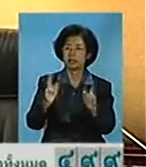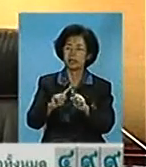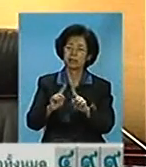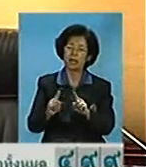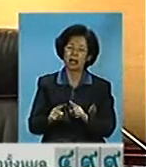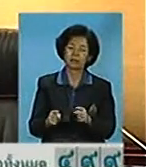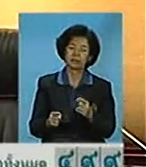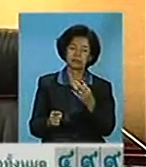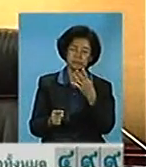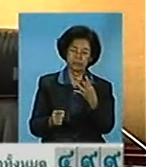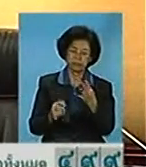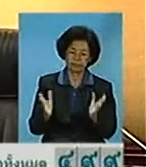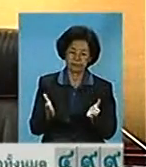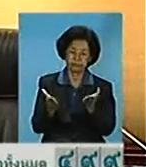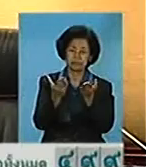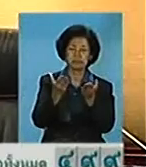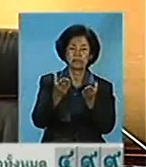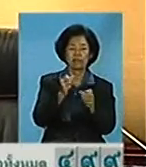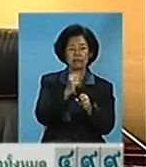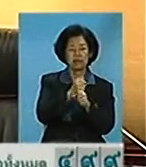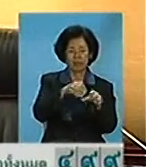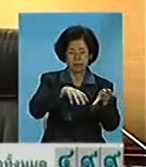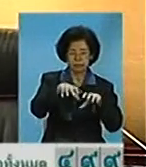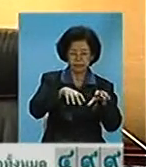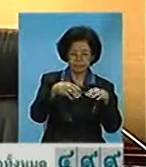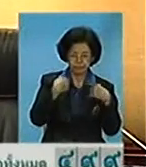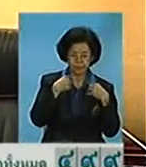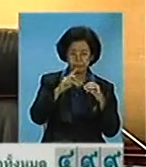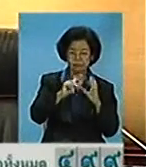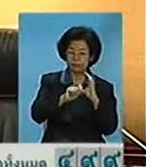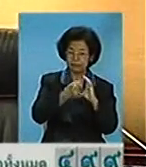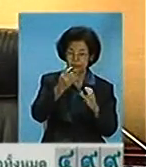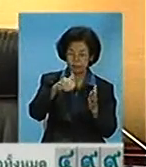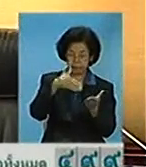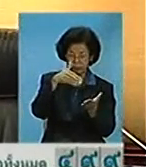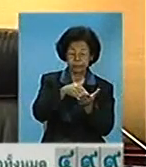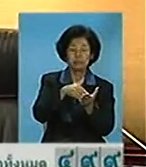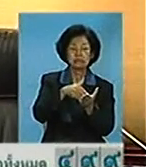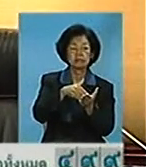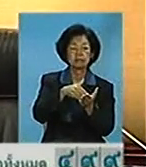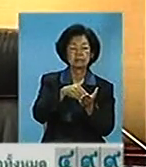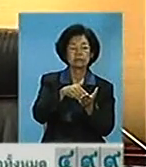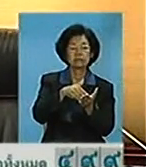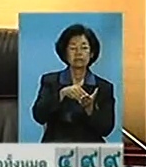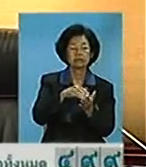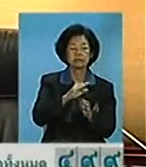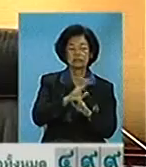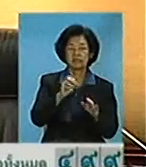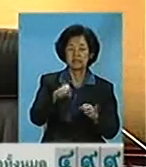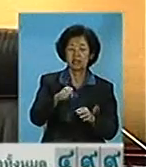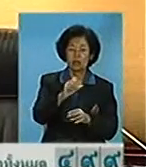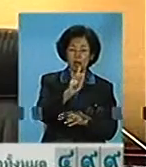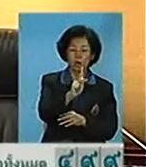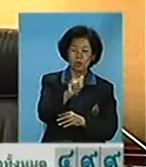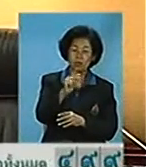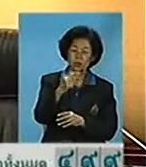ที่4ก็ส่งเสริมสนับสนุนดำเนินการจัดให้มีตลาดกลางอันนี้อยากจะย้ำว่าไม่ใช่แบบกยท.จะไปทำเองครับเพ